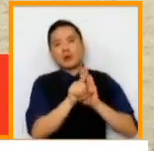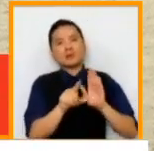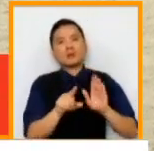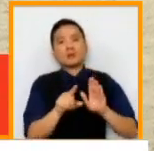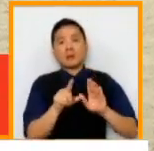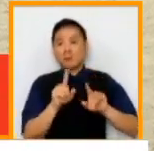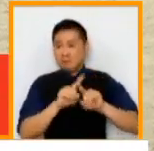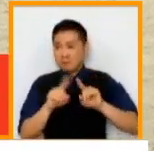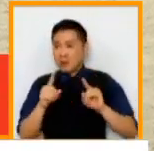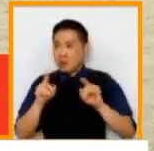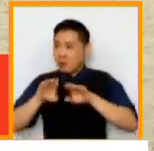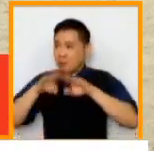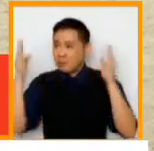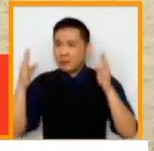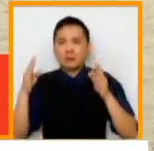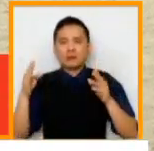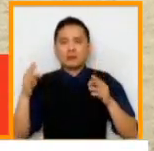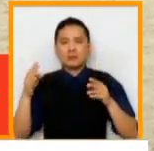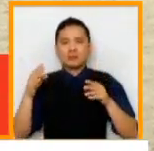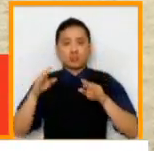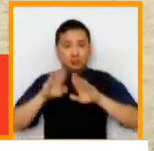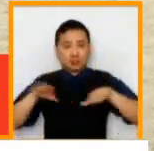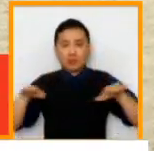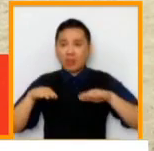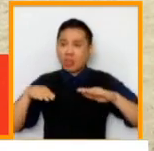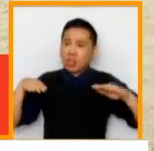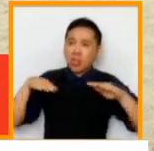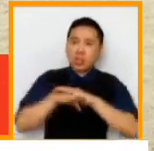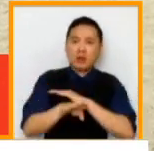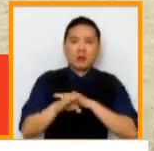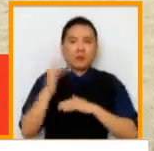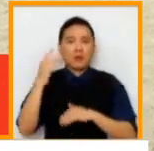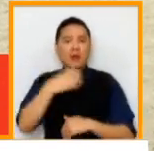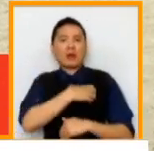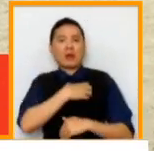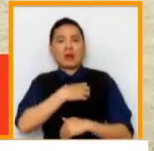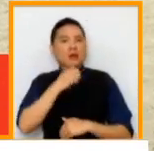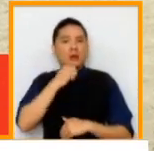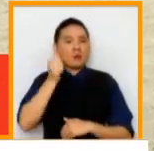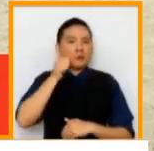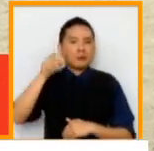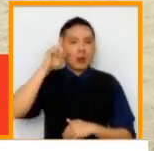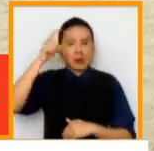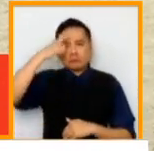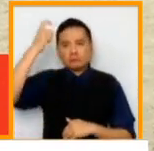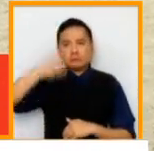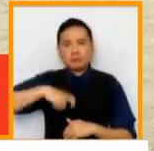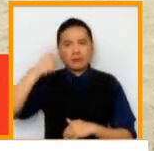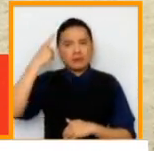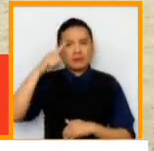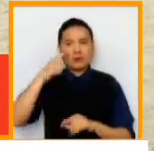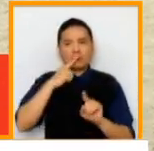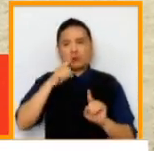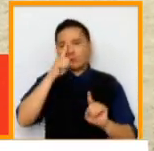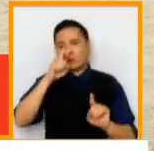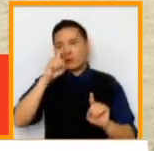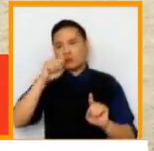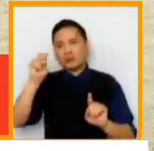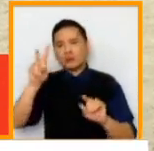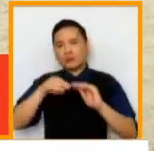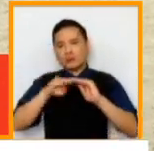rin kasi agad nalaman ng mga pulis na meron na palang utos na bawal yung 12 anyos pababa. Pero ngayon ay nanghaharang na